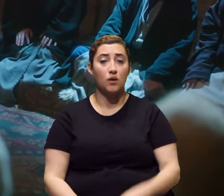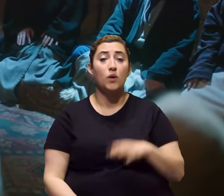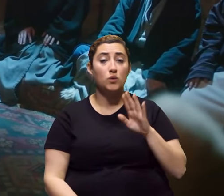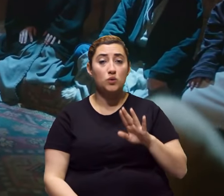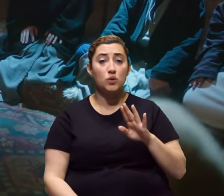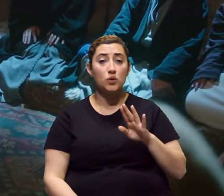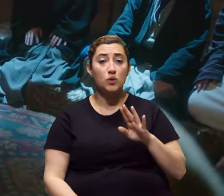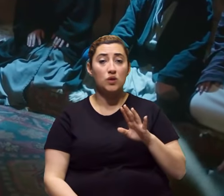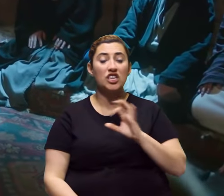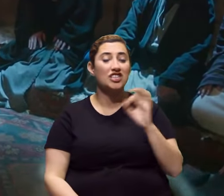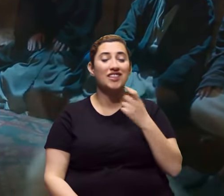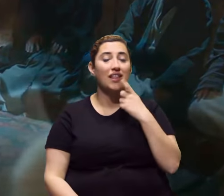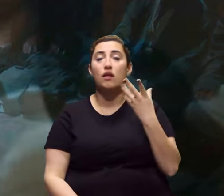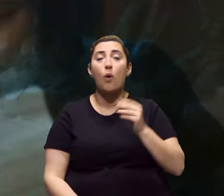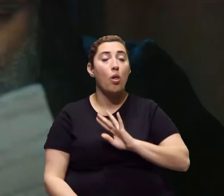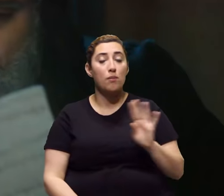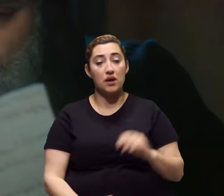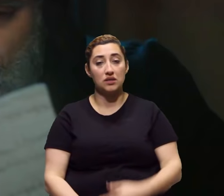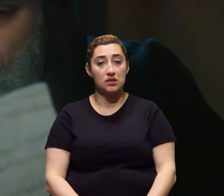Çün hiç dediğin olmaz.